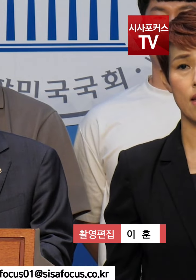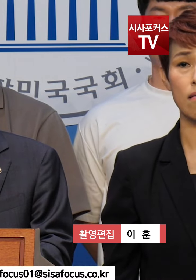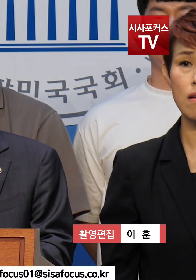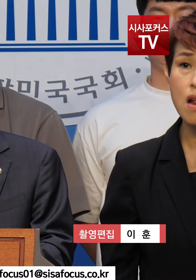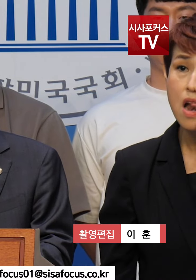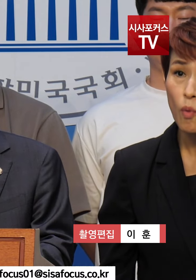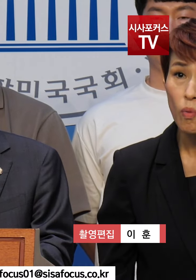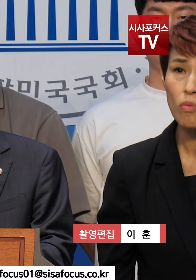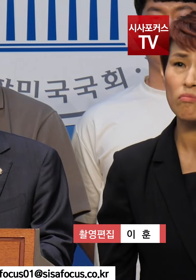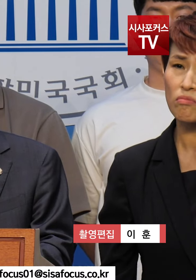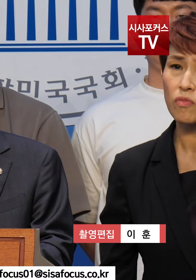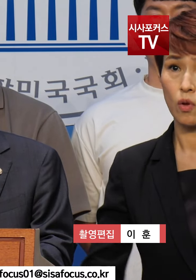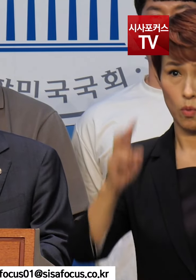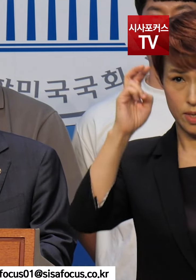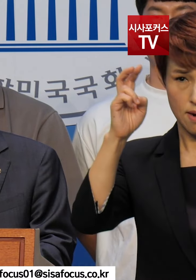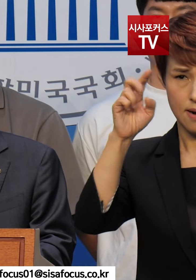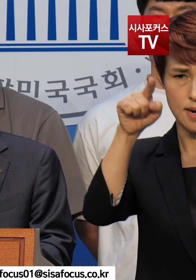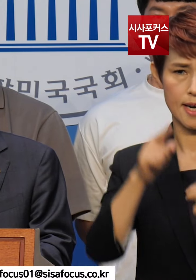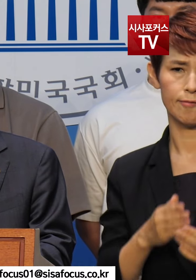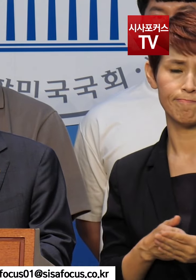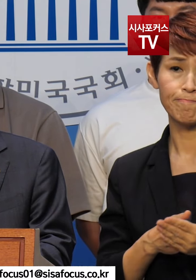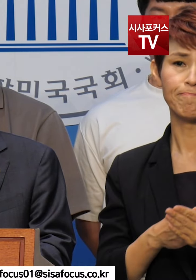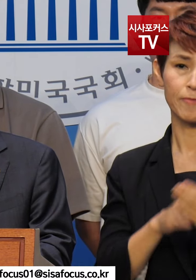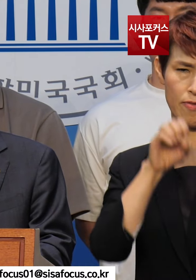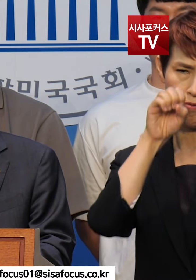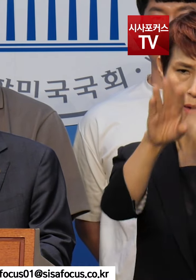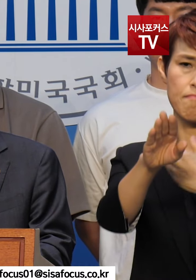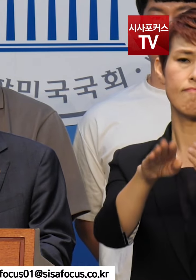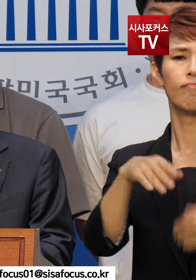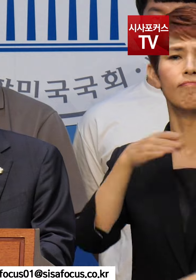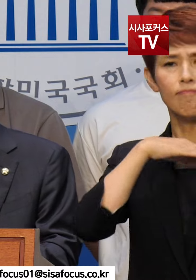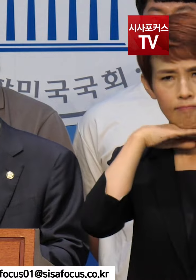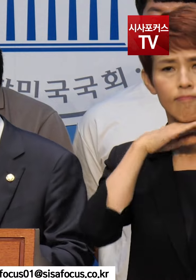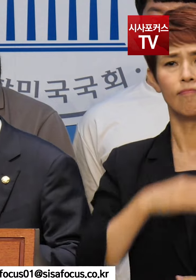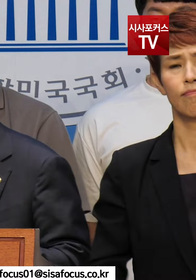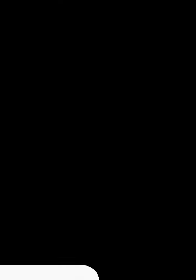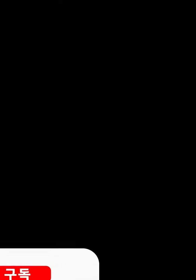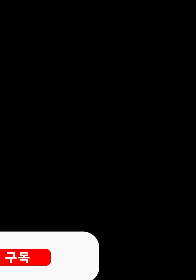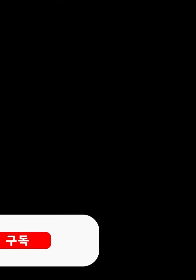일본 니토덴코 측의 성실한 답변을 기대합니다.